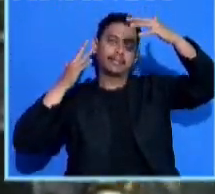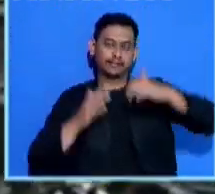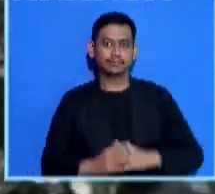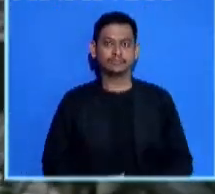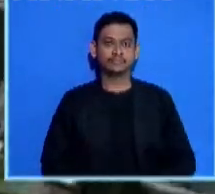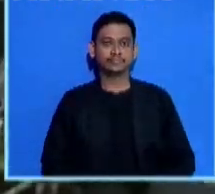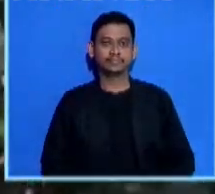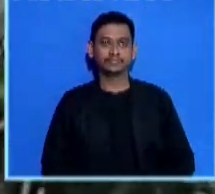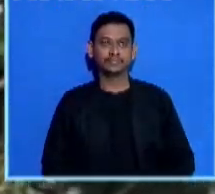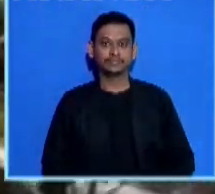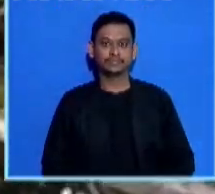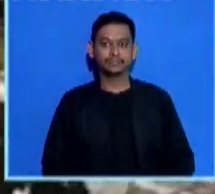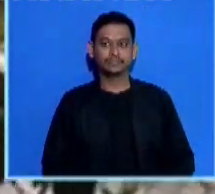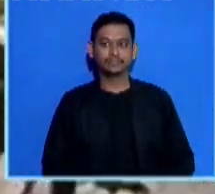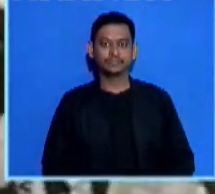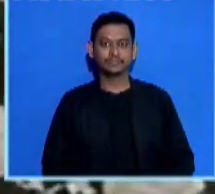inangl Muhammad Ridwan